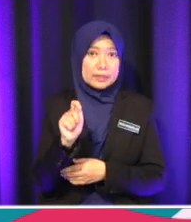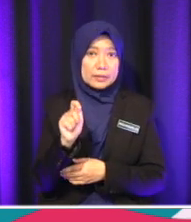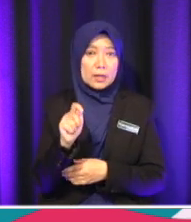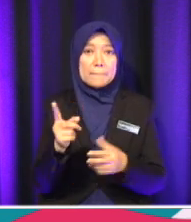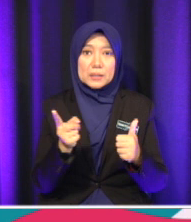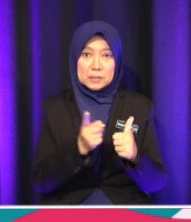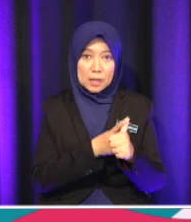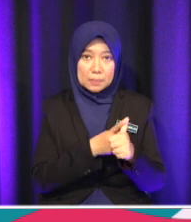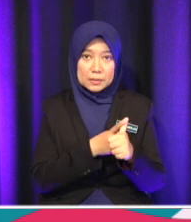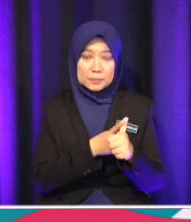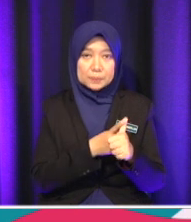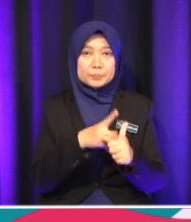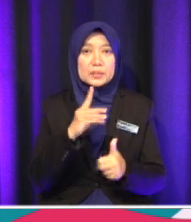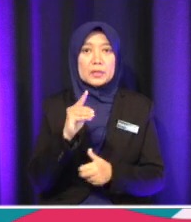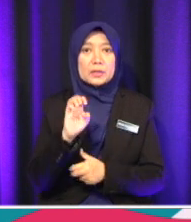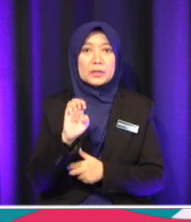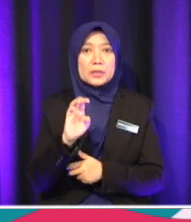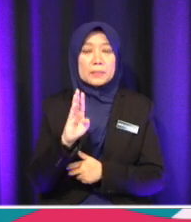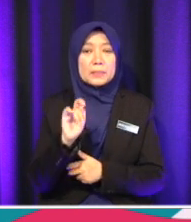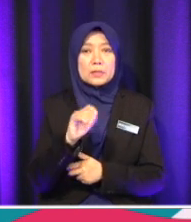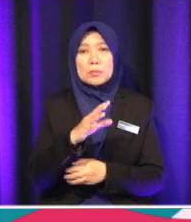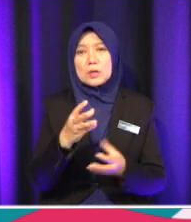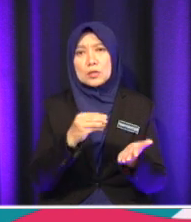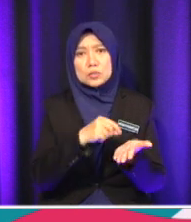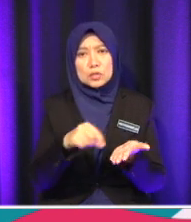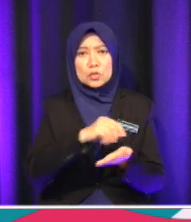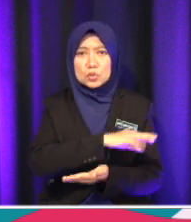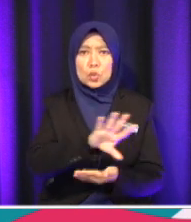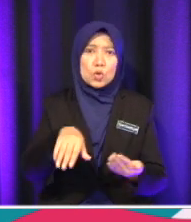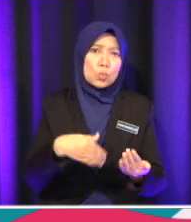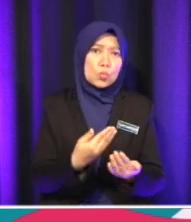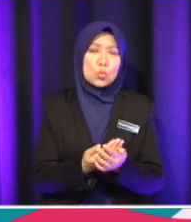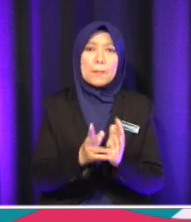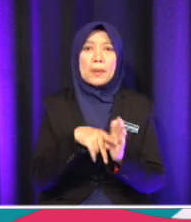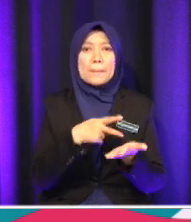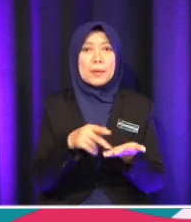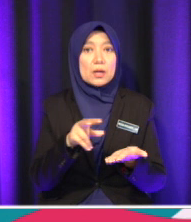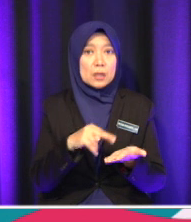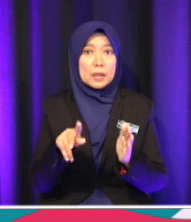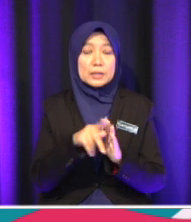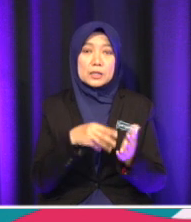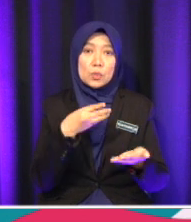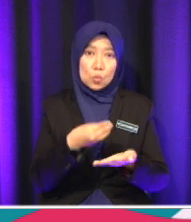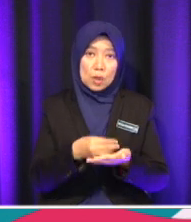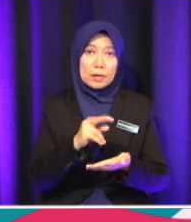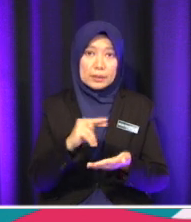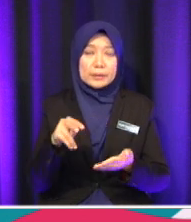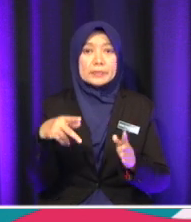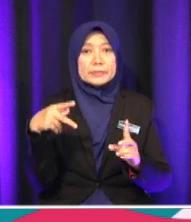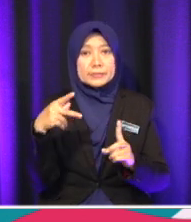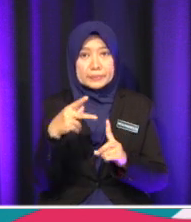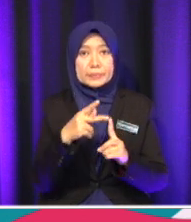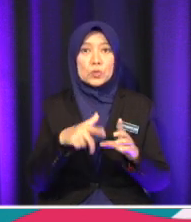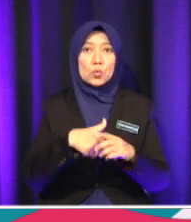debit Debit mencatatkan semua pembayaran keuangan ke luar negara maksudnya apabila